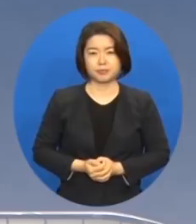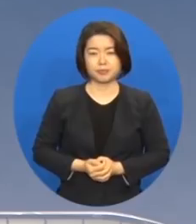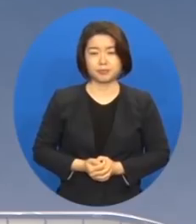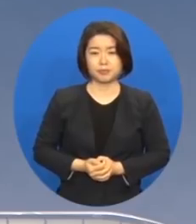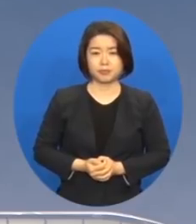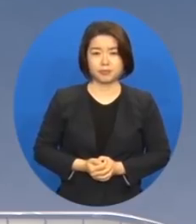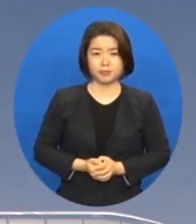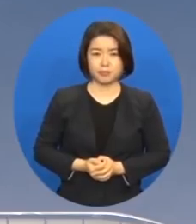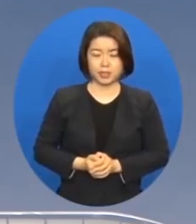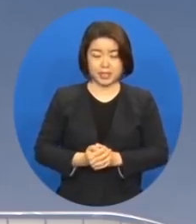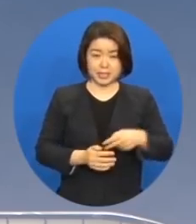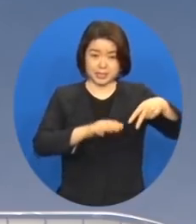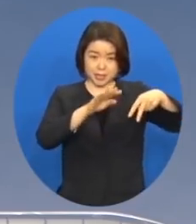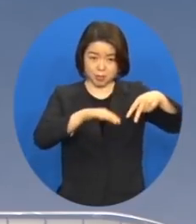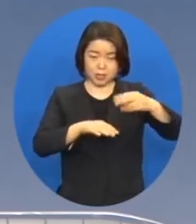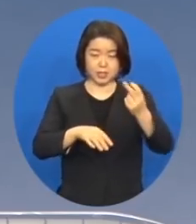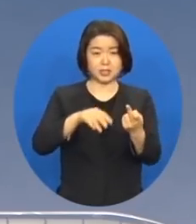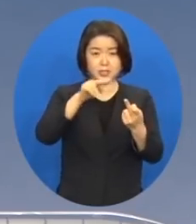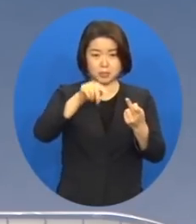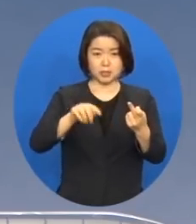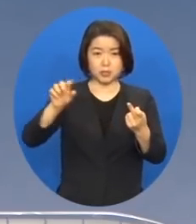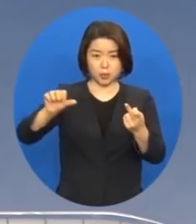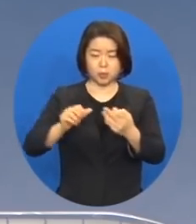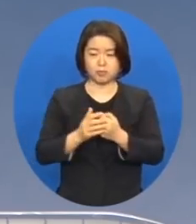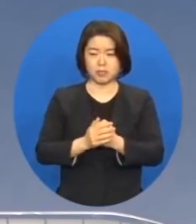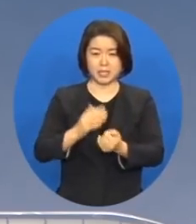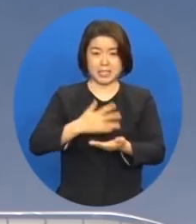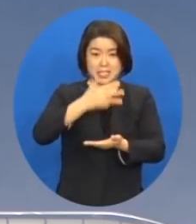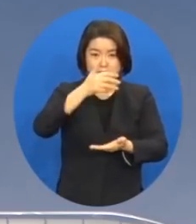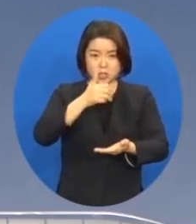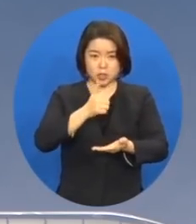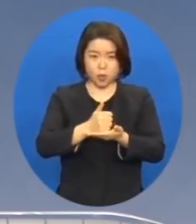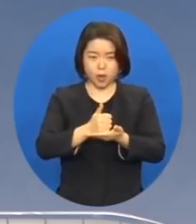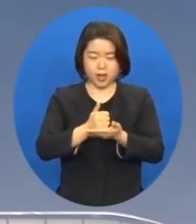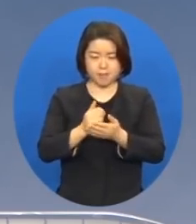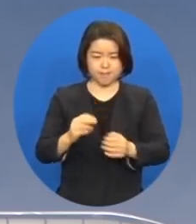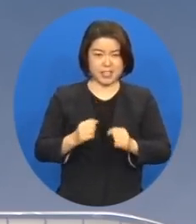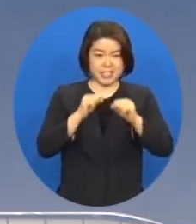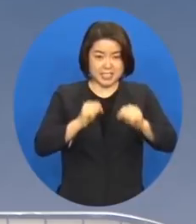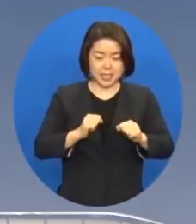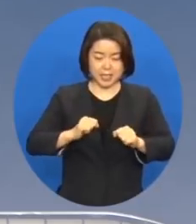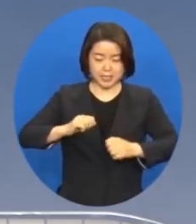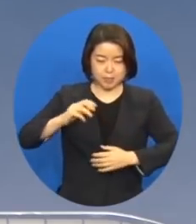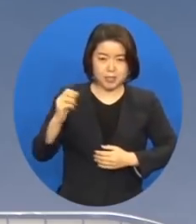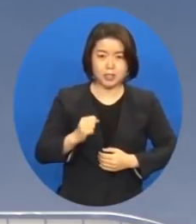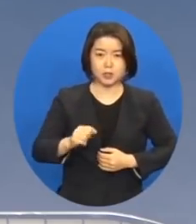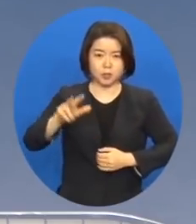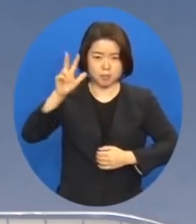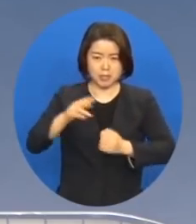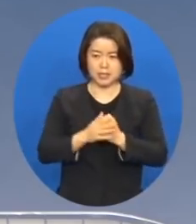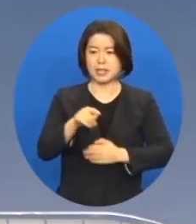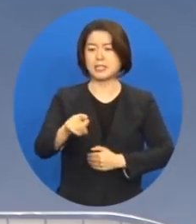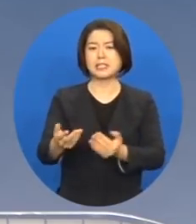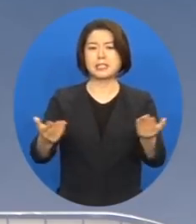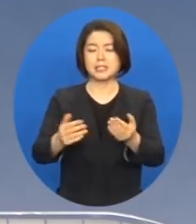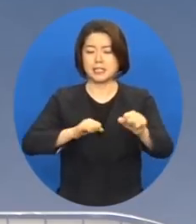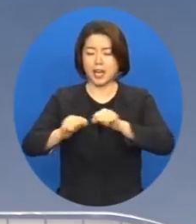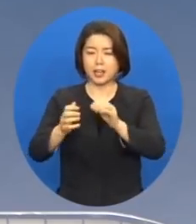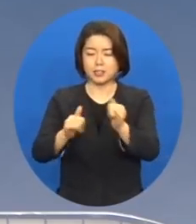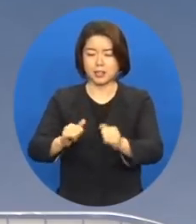사무엘하 12장 5절에 여호와의 사심을 가리켜 맹세하노니 이 일을 행한 사람은 마땅히 죽을